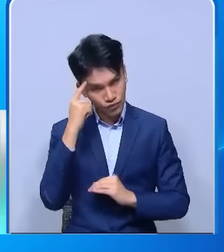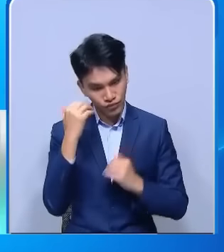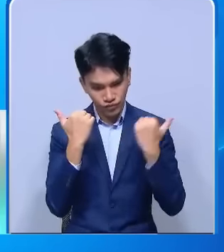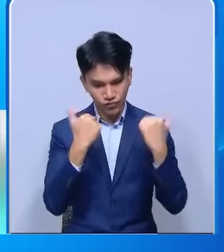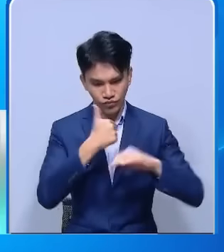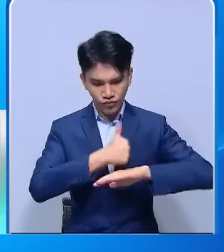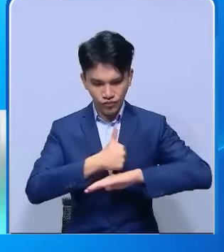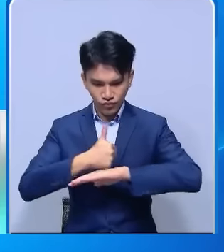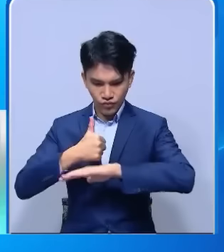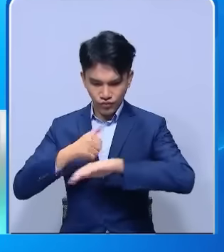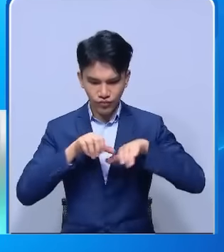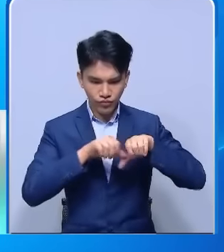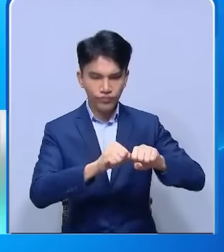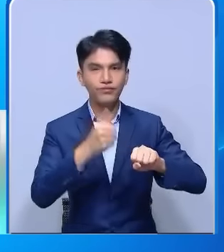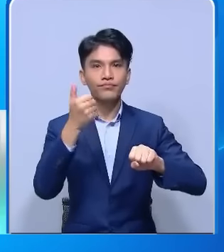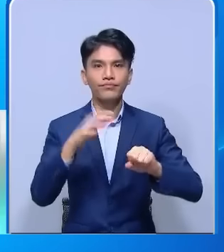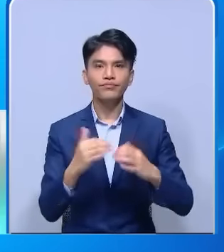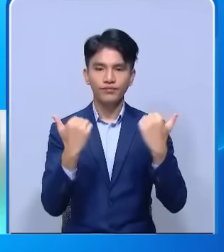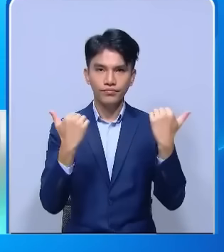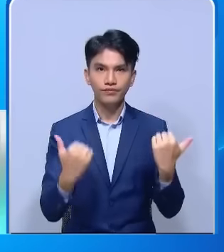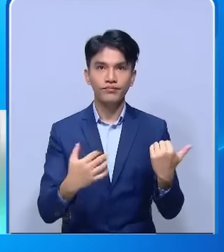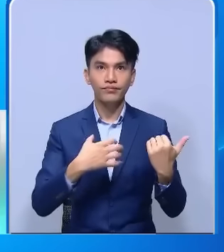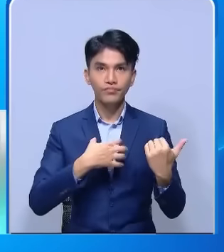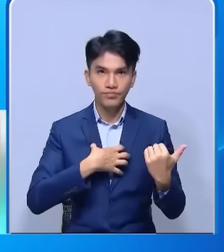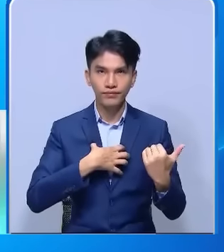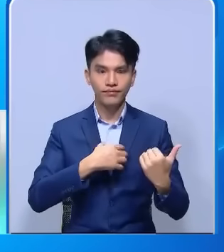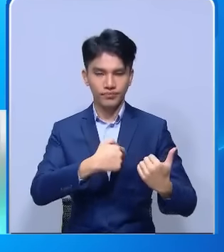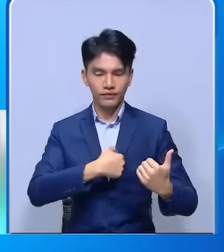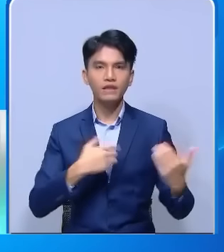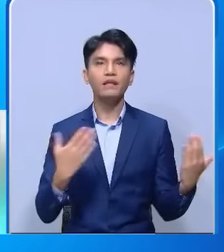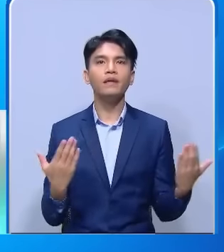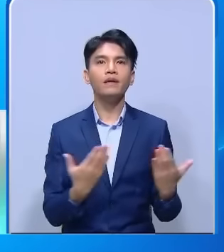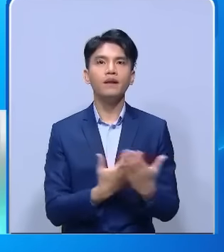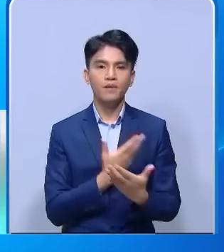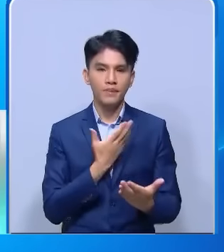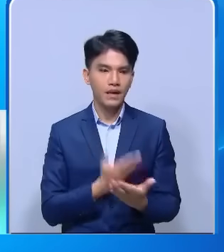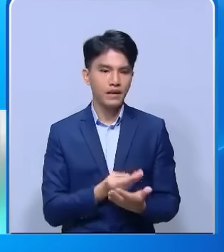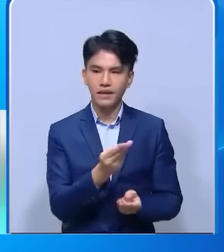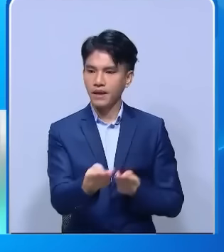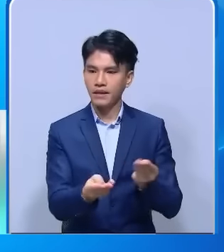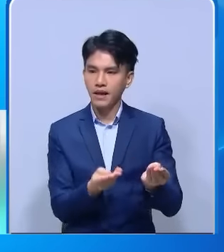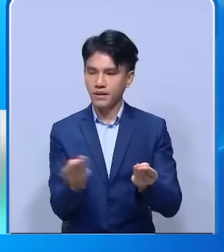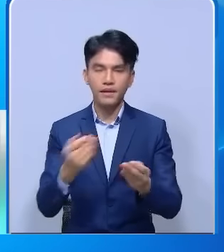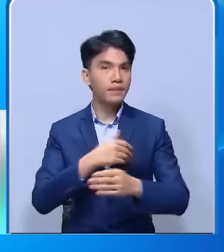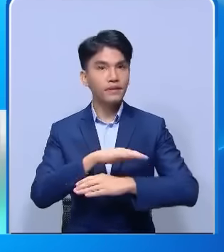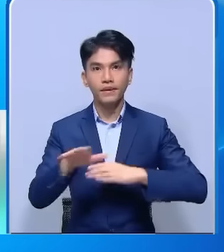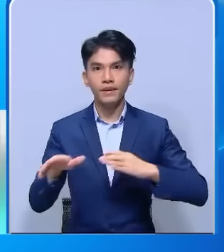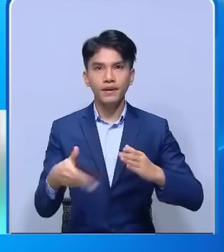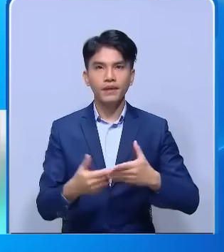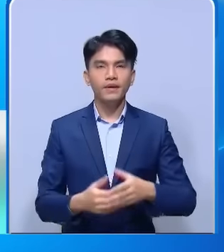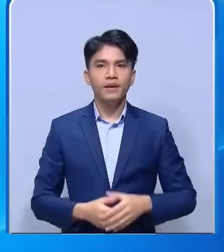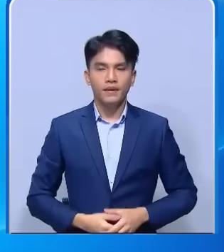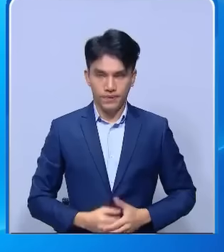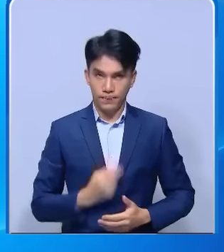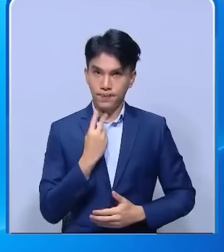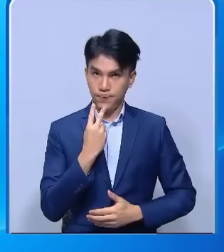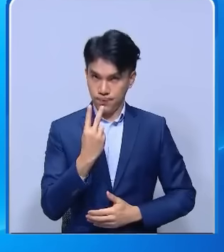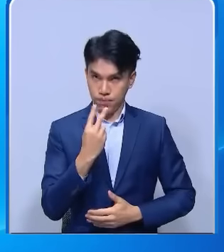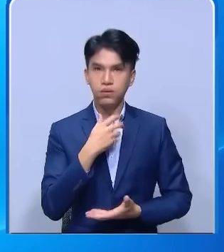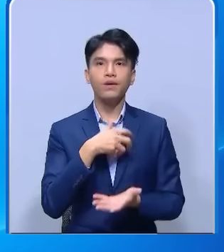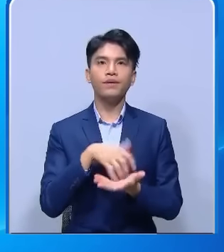ถูกจับเรียบร้อยแล้วก็อยากให้บรรดาบอสกลับตัวกลับใจแล้วก็คืนเงินให้ผู้เสียหายที่ได้รับความเดือดร้อนค่ะไปฟังเสียงบางช่วงบางต